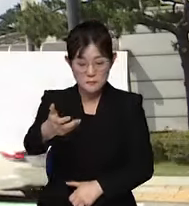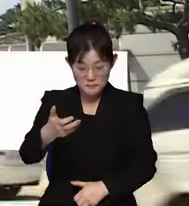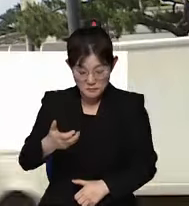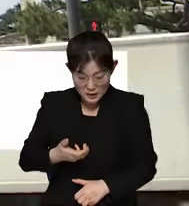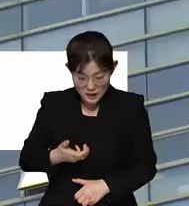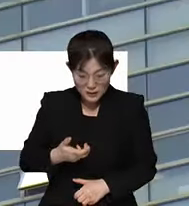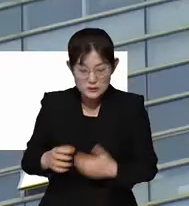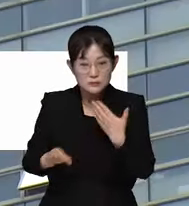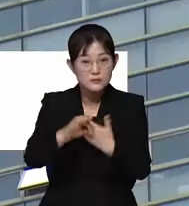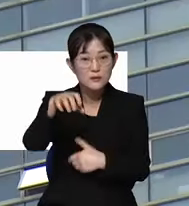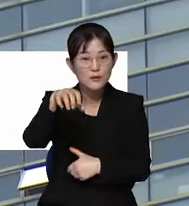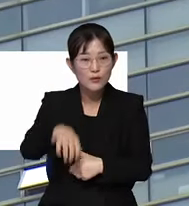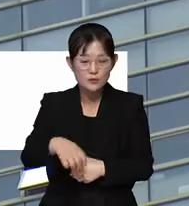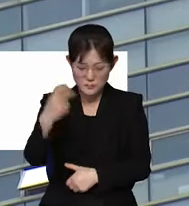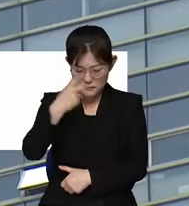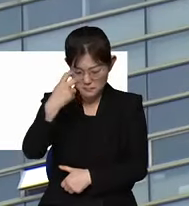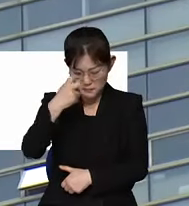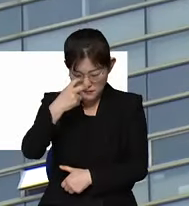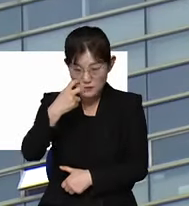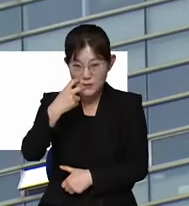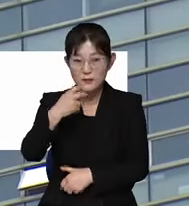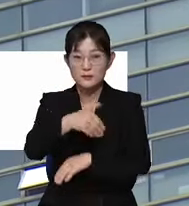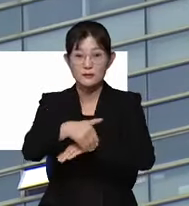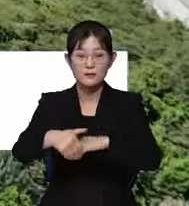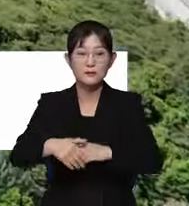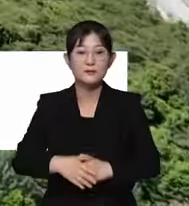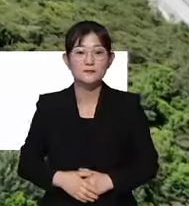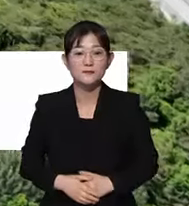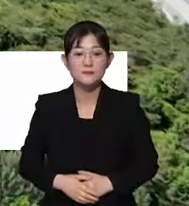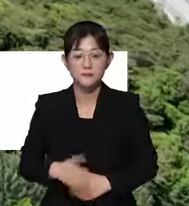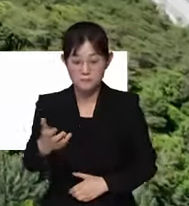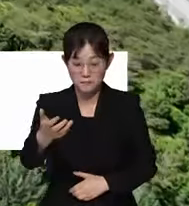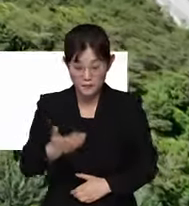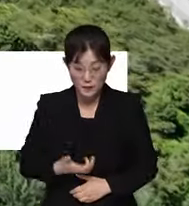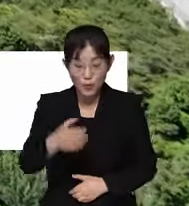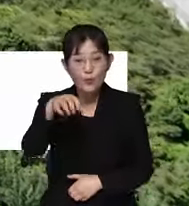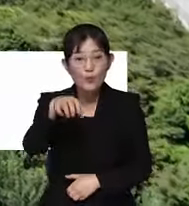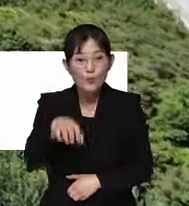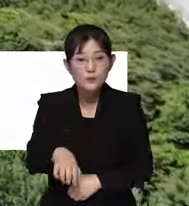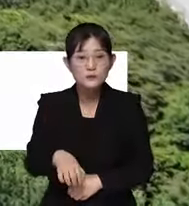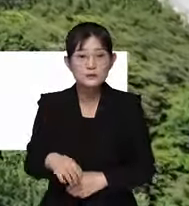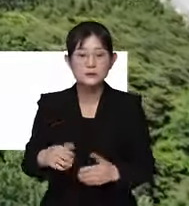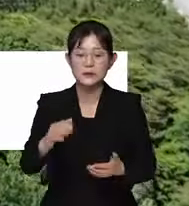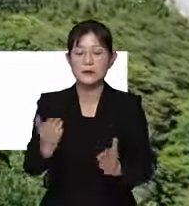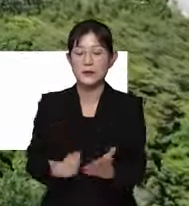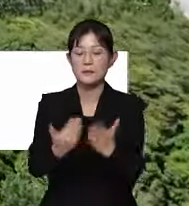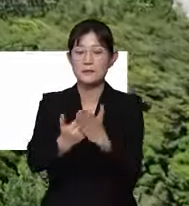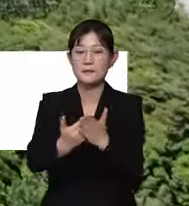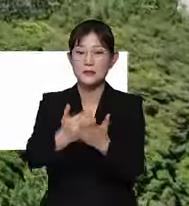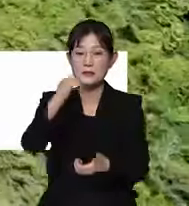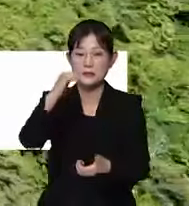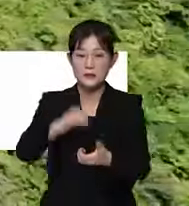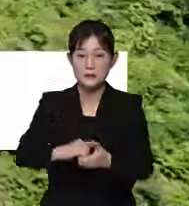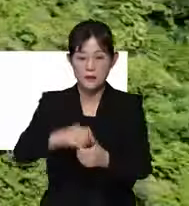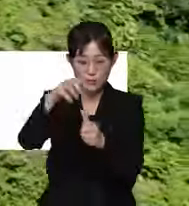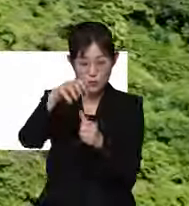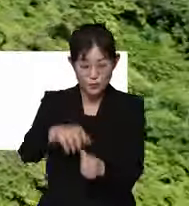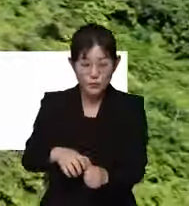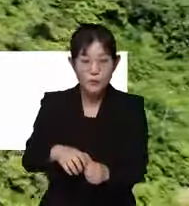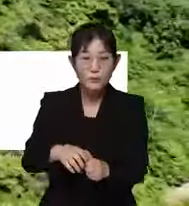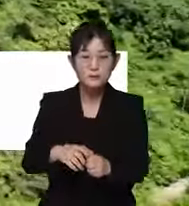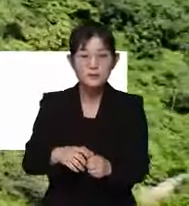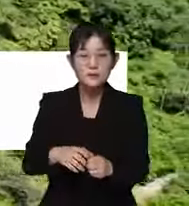입지 후보지들을 다시 한번 검증할 예정입니다. 제출된 후보지 가운데는 개발 제한구역 환경평가 1, 2등급지